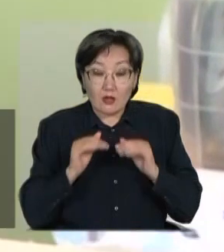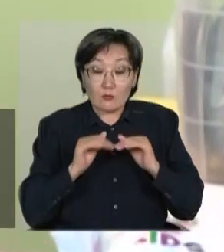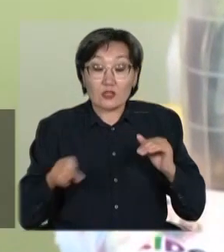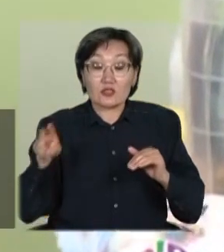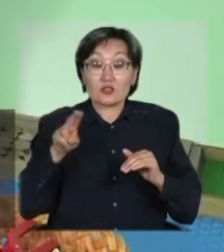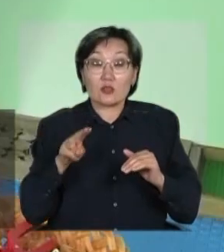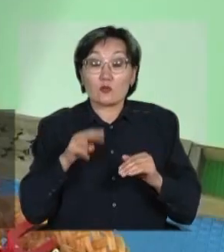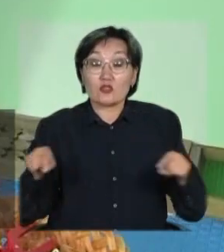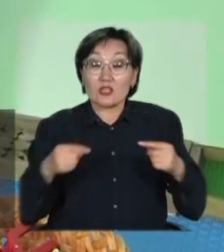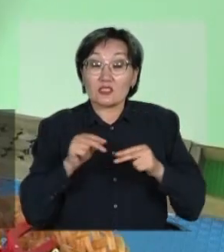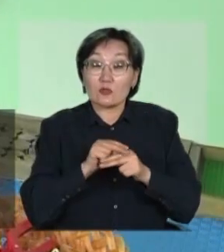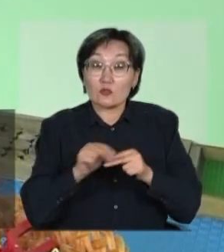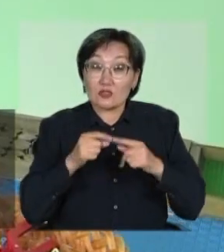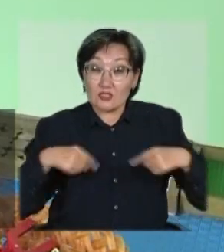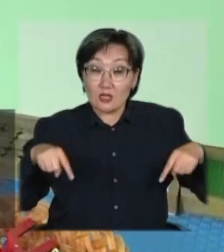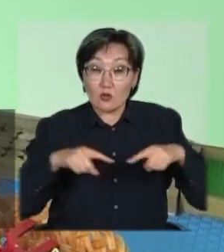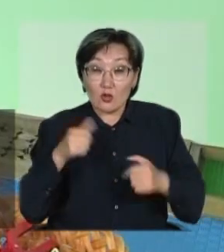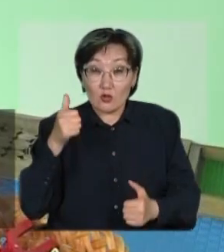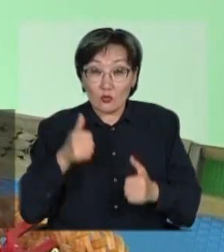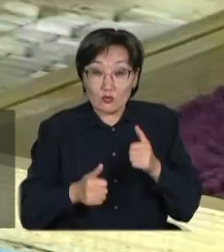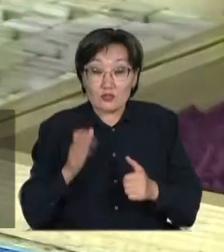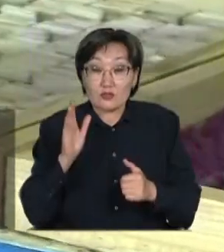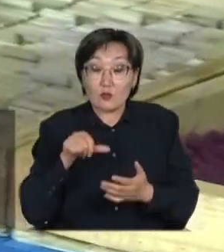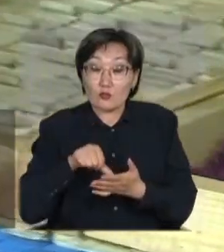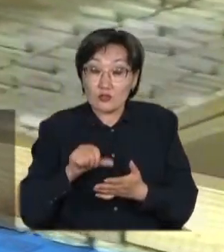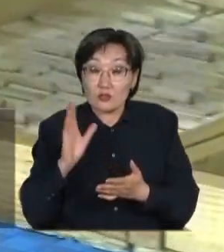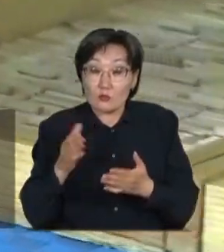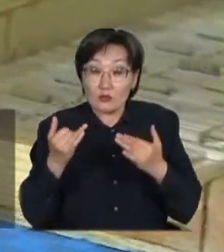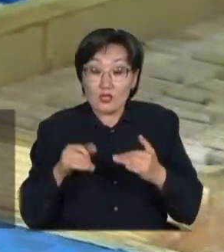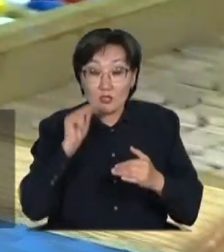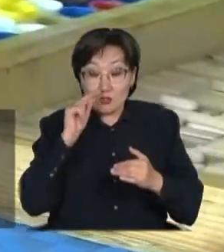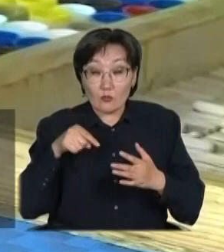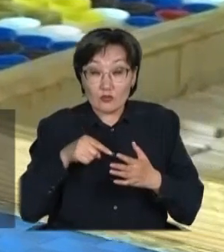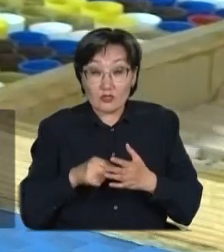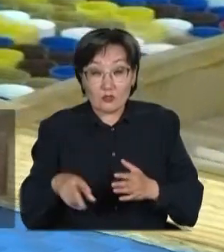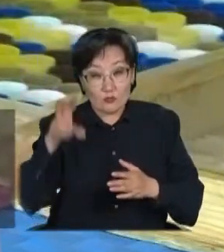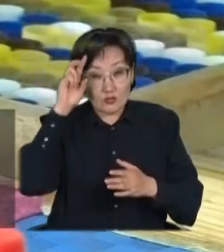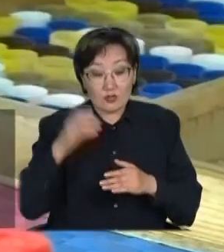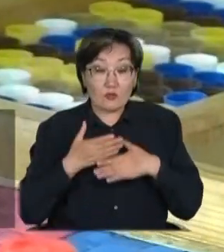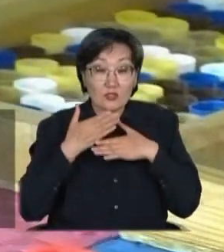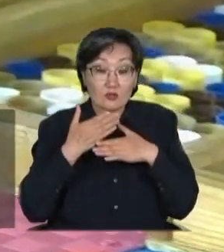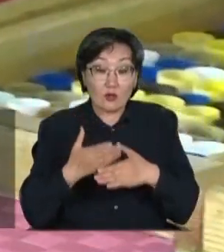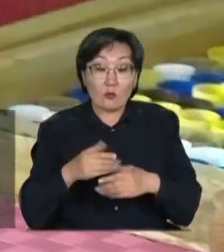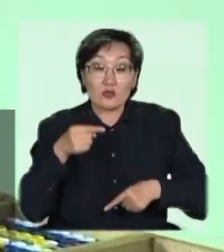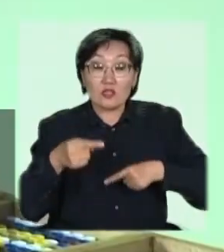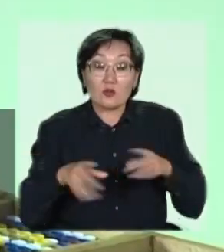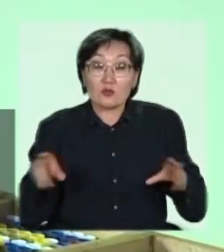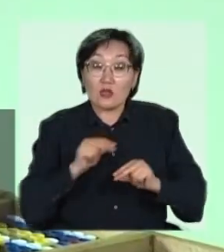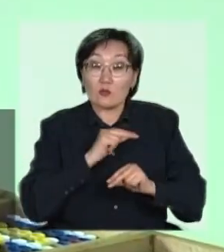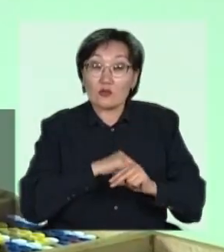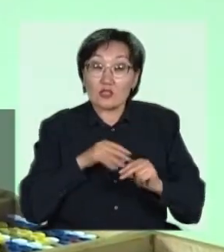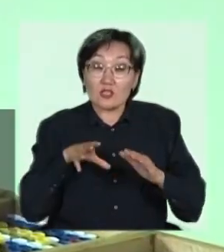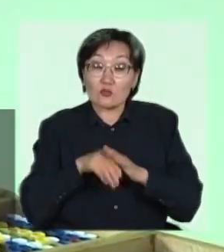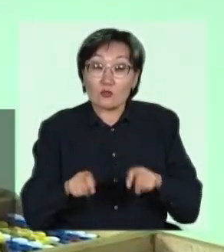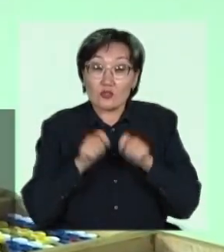мен оңалту орталығы конкурсқа түседі. Айта кетейік, қазір Шымкентте мемлекеттік қолдауымен серіктестік аясында